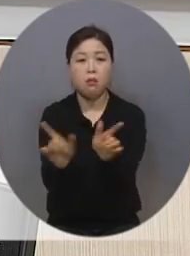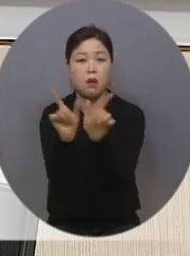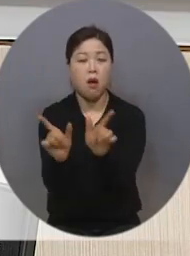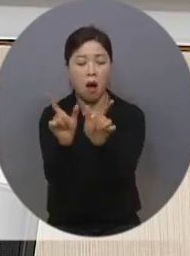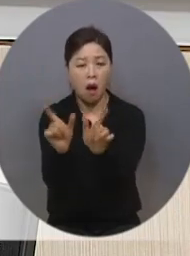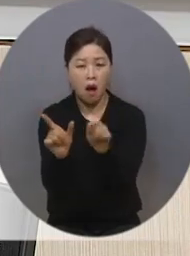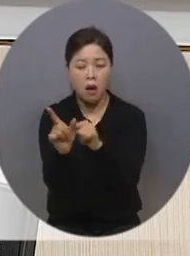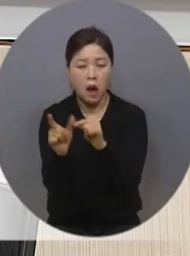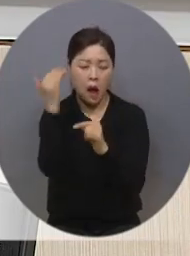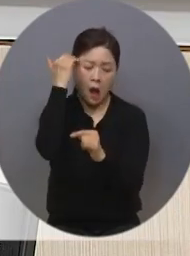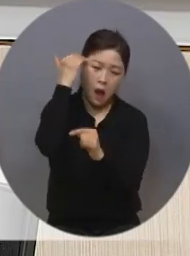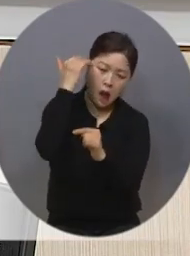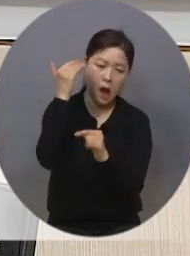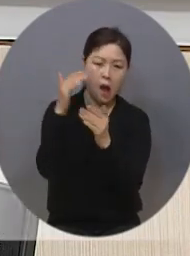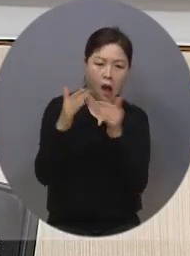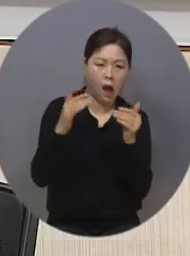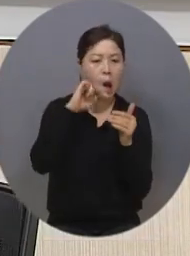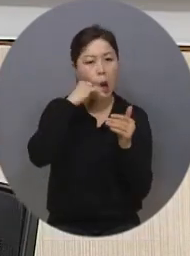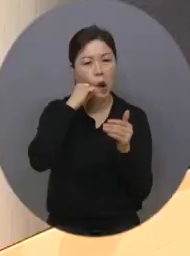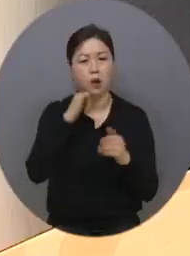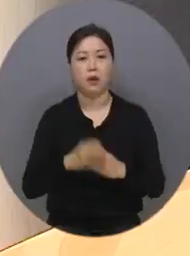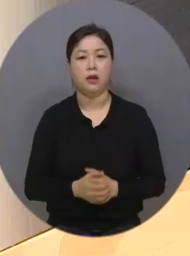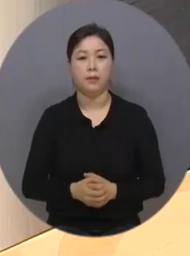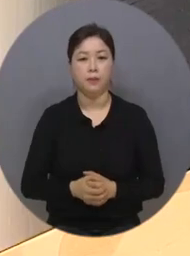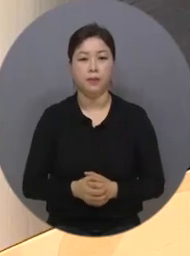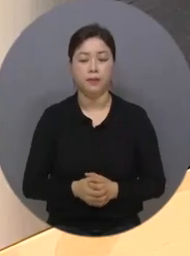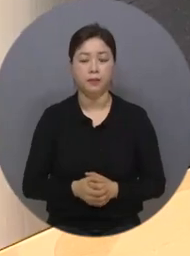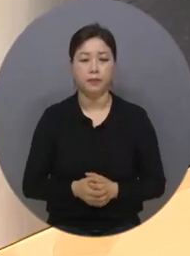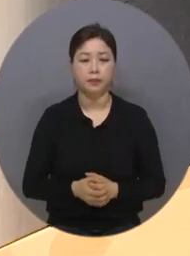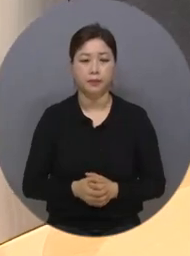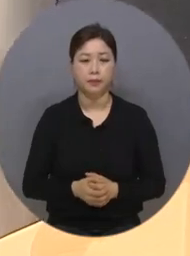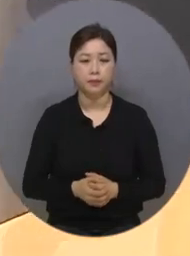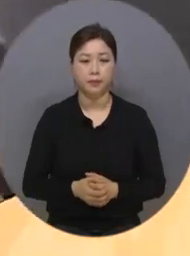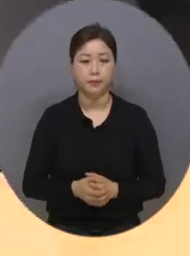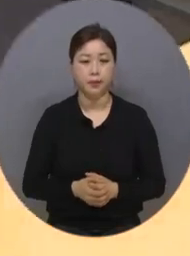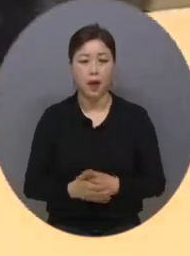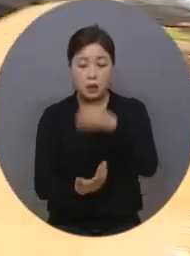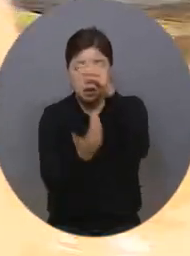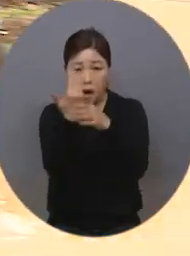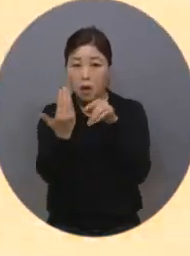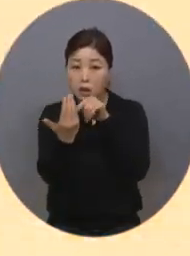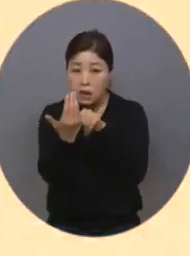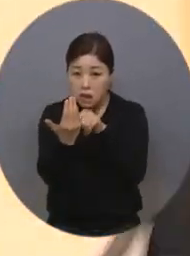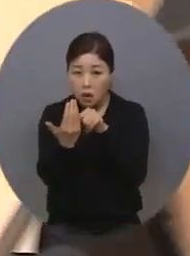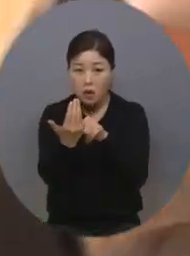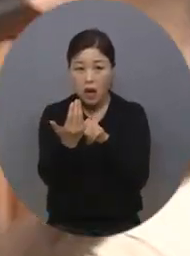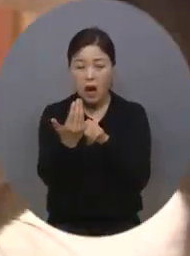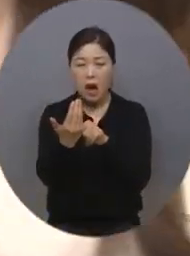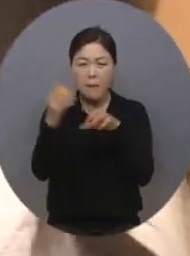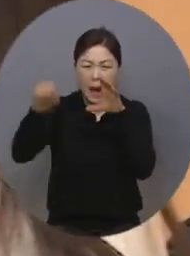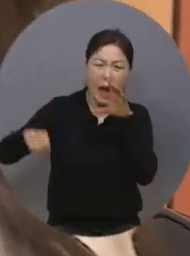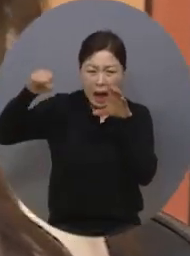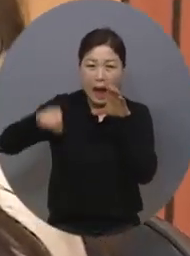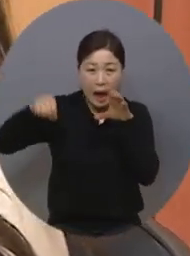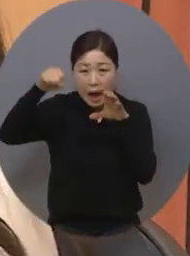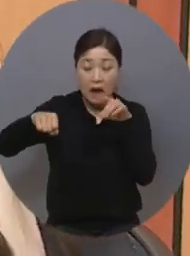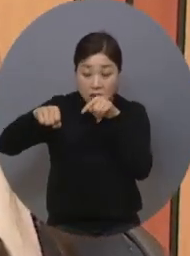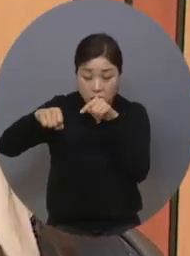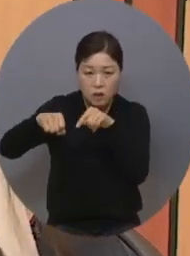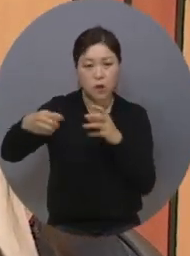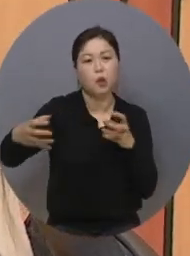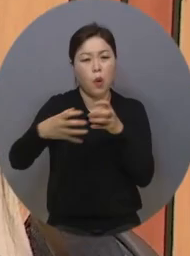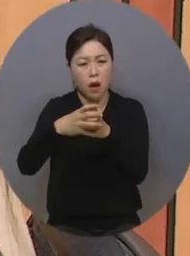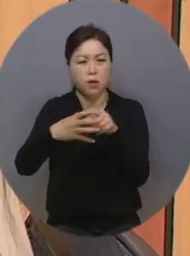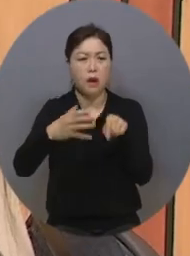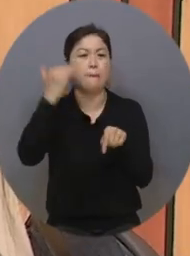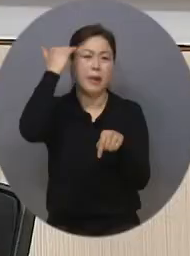살게 하는데 더 어렵게 할 것. 특정 인물의 사건을 부각하는 것이 우리 사회의 통합을 방해한다는